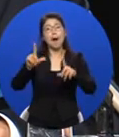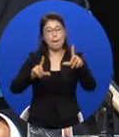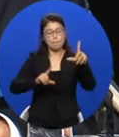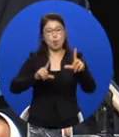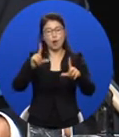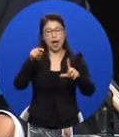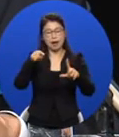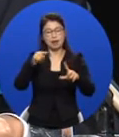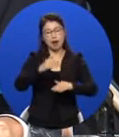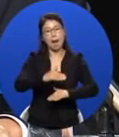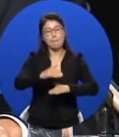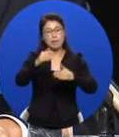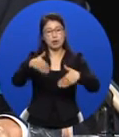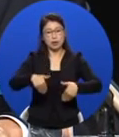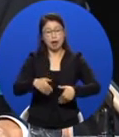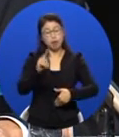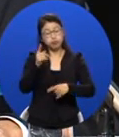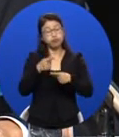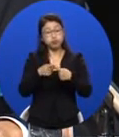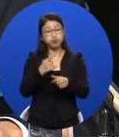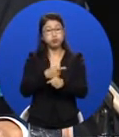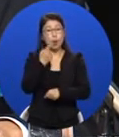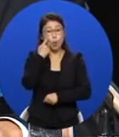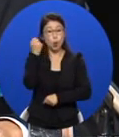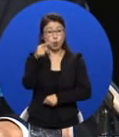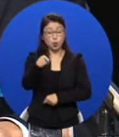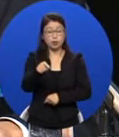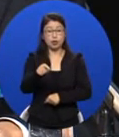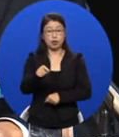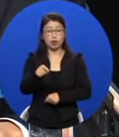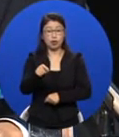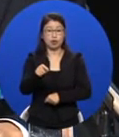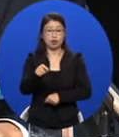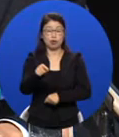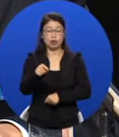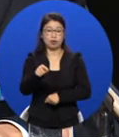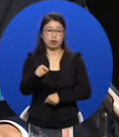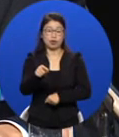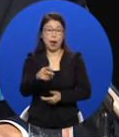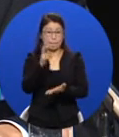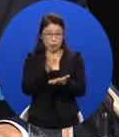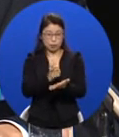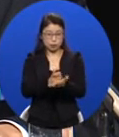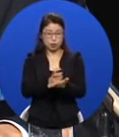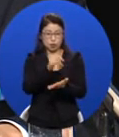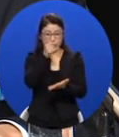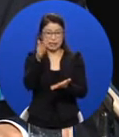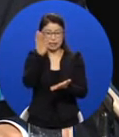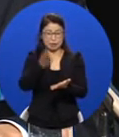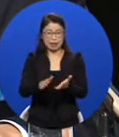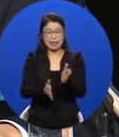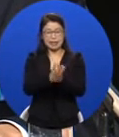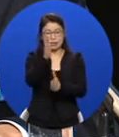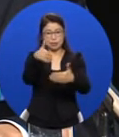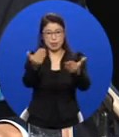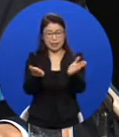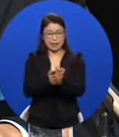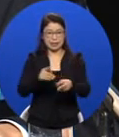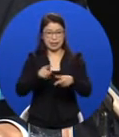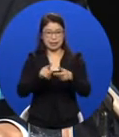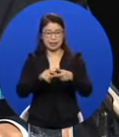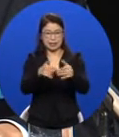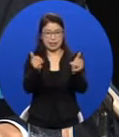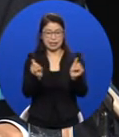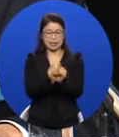아니냐 또 한번 평가도 해보고 또 그리고 그것은 또 법적으로도 있지만 시민단체라든지